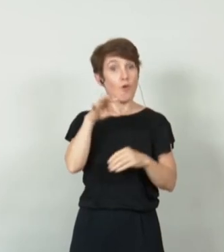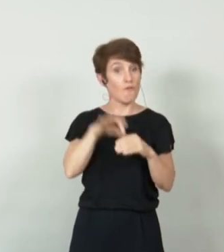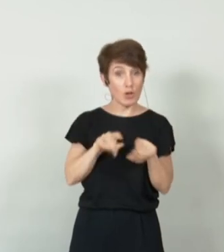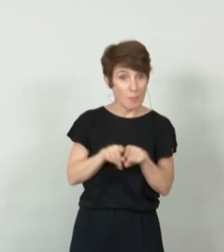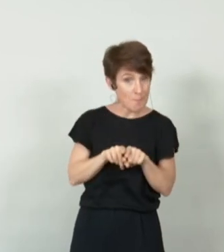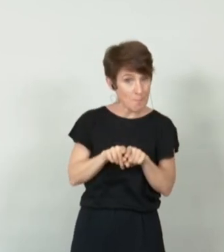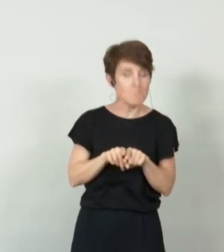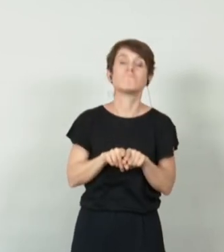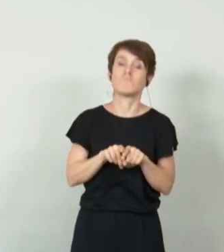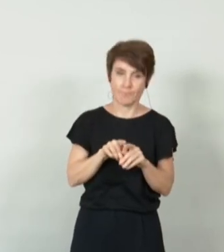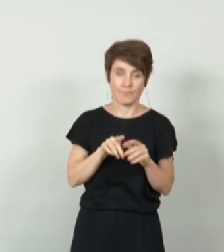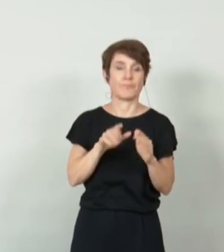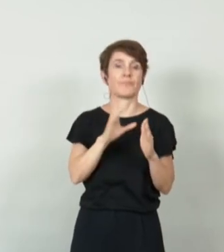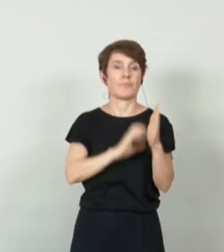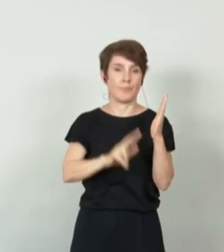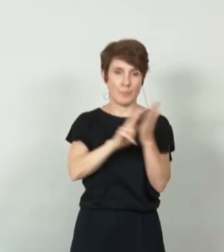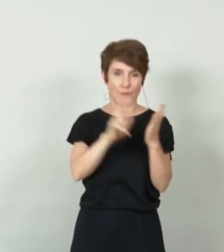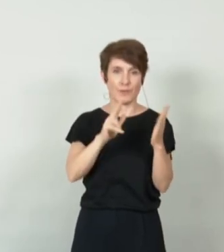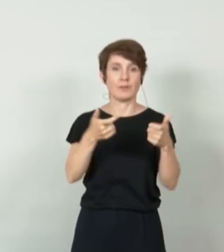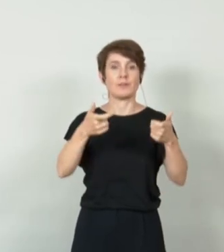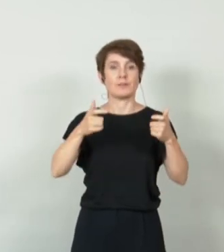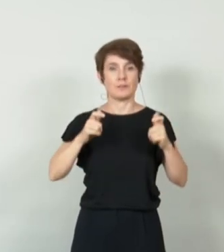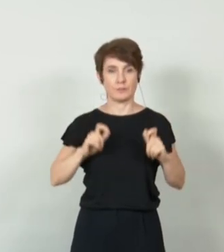même vote des libération adoptées